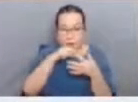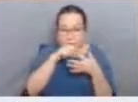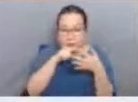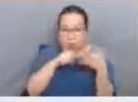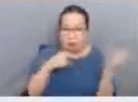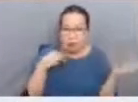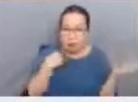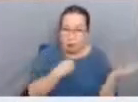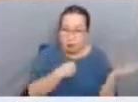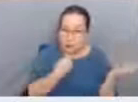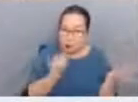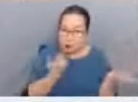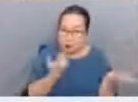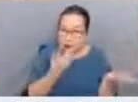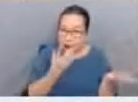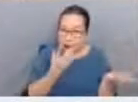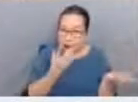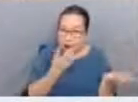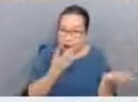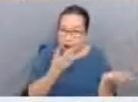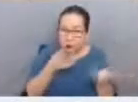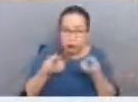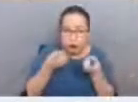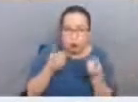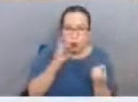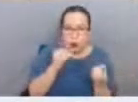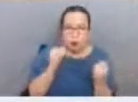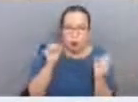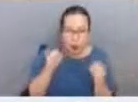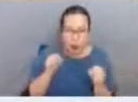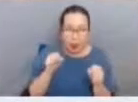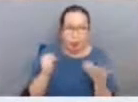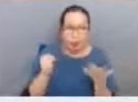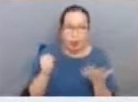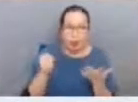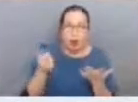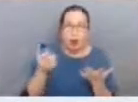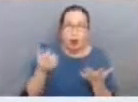at pensioners sa naturang moratorium?